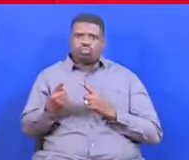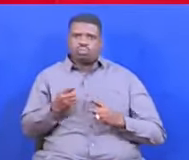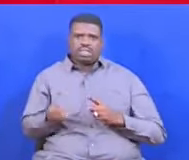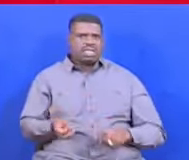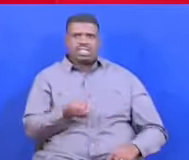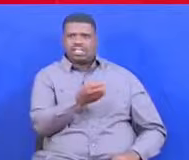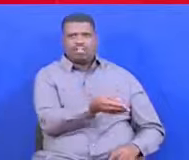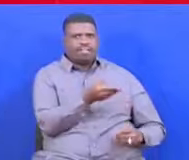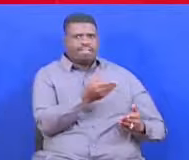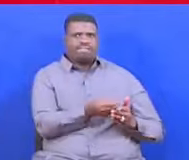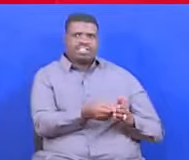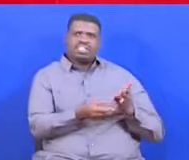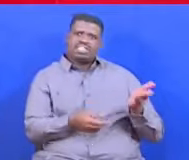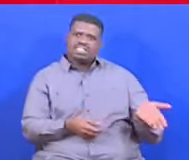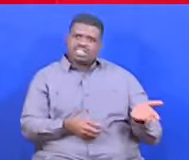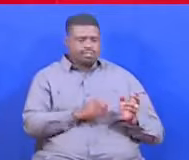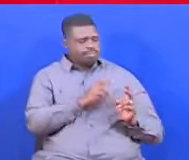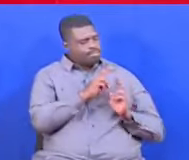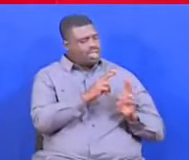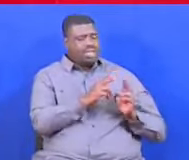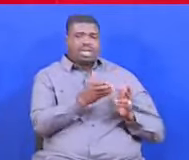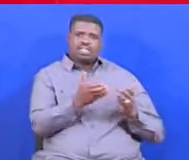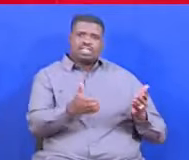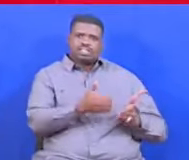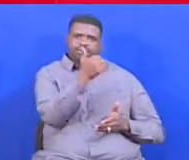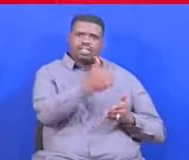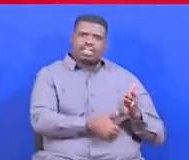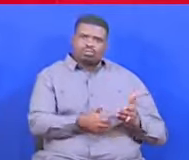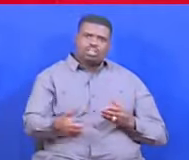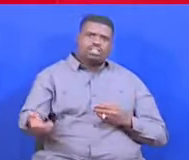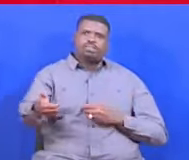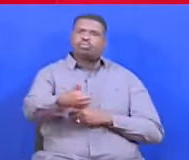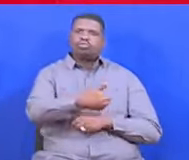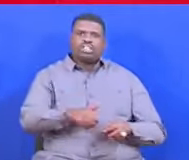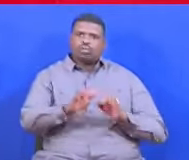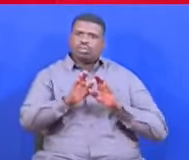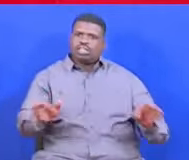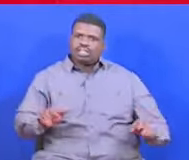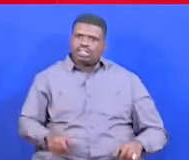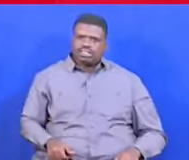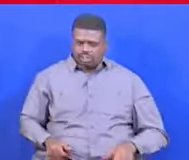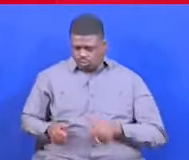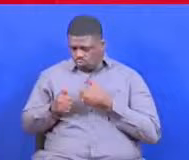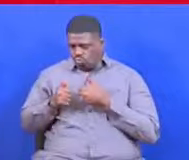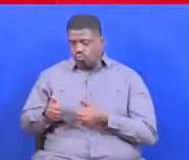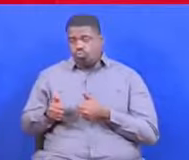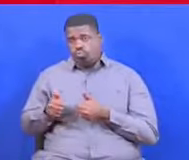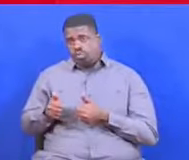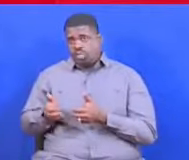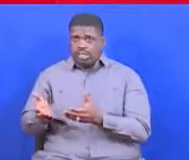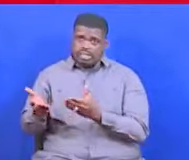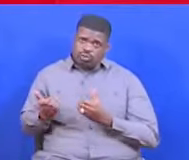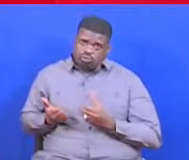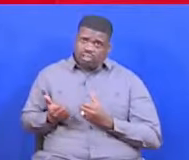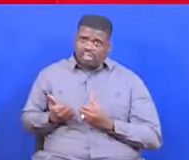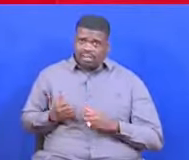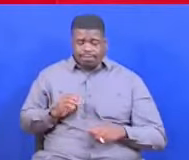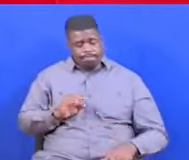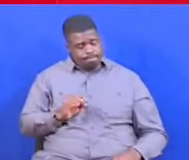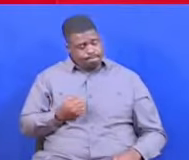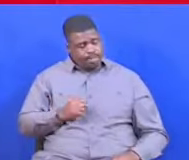hazijaenda, na hela hizi hazina mjadala kwa vile zilishakatwa na zimesakusanywa. Tulihitaji kuwa